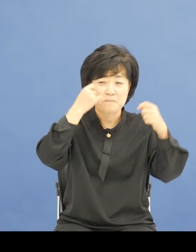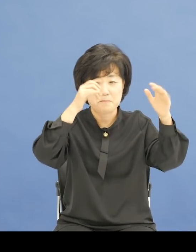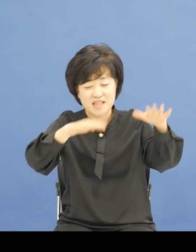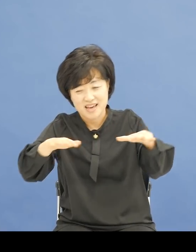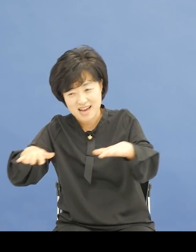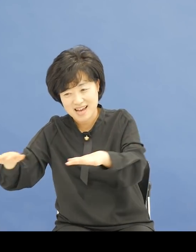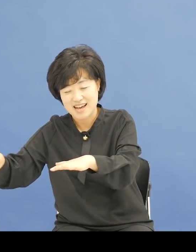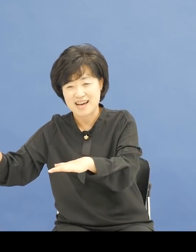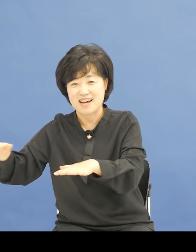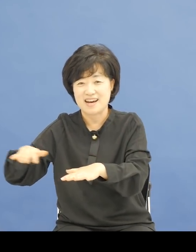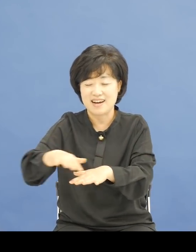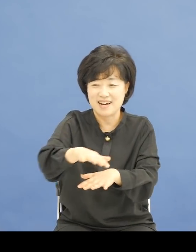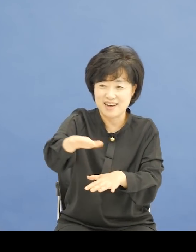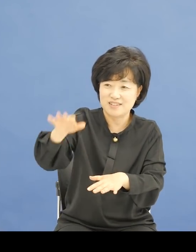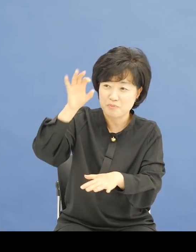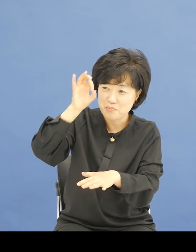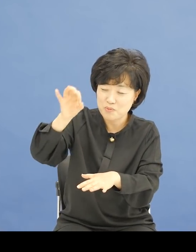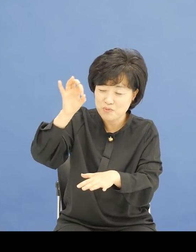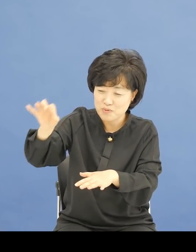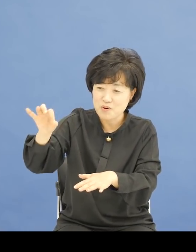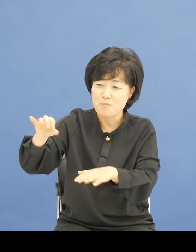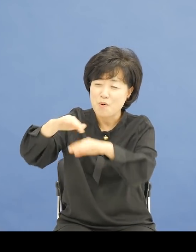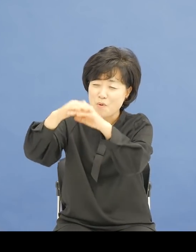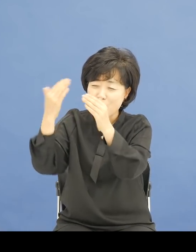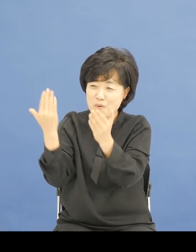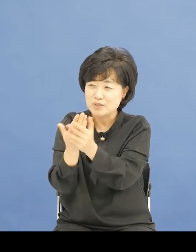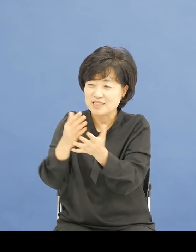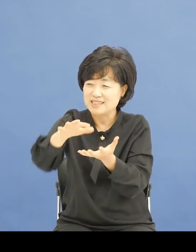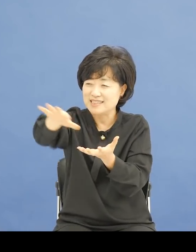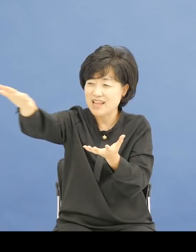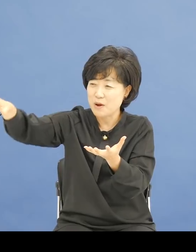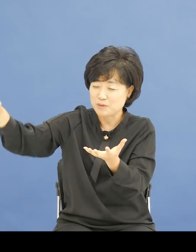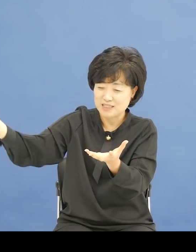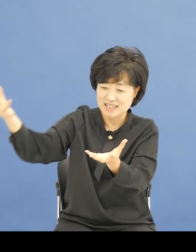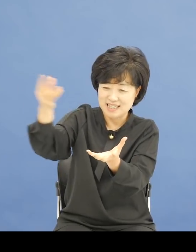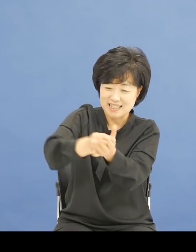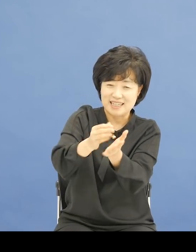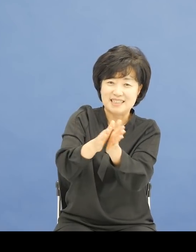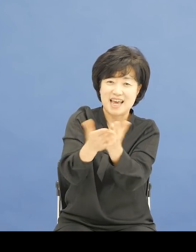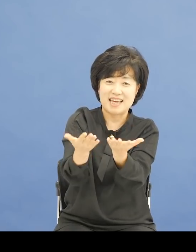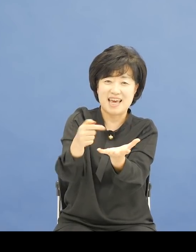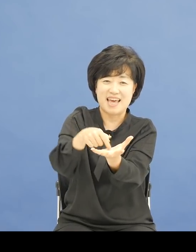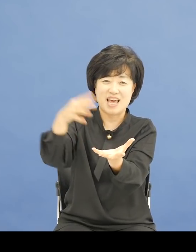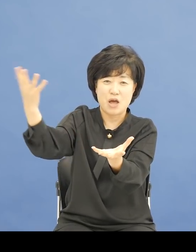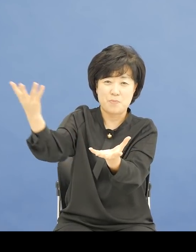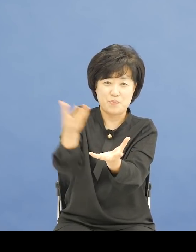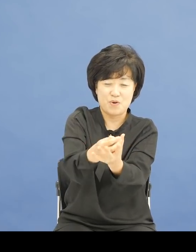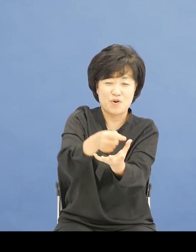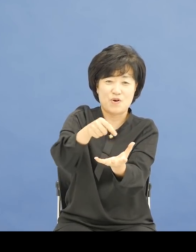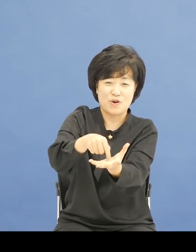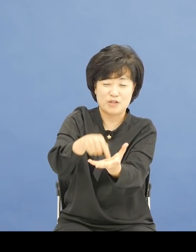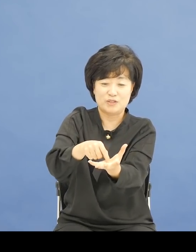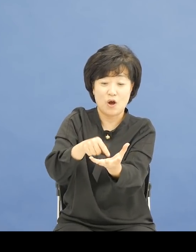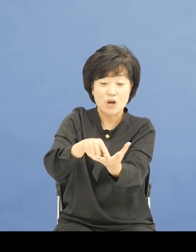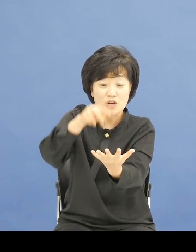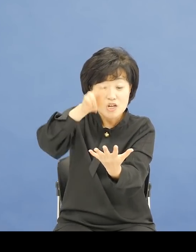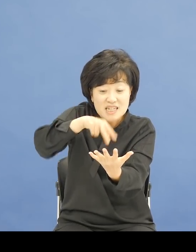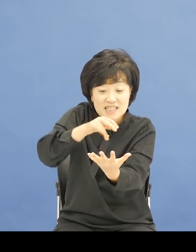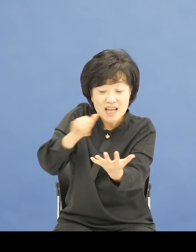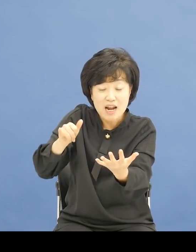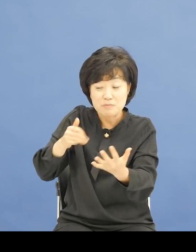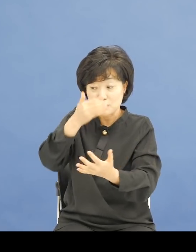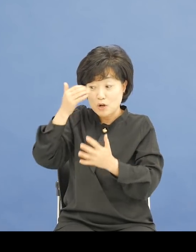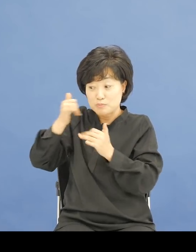휴지를 보면서 나 자신을 투영해 보면 그 시간들이 다 이 책에 녹아들면서 똑같은 시간을 보내고 있는 젊은이들에게 위로가 되고 위안이